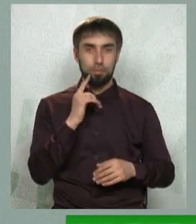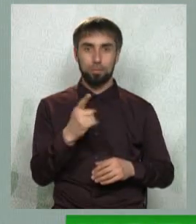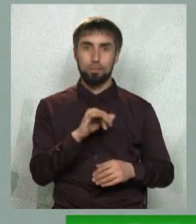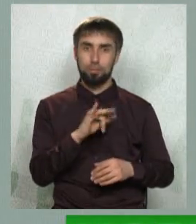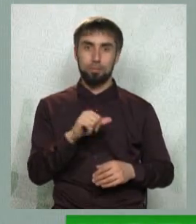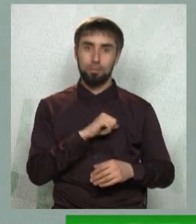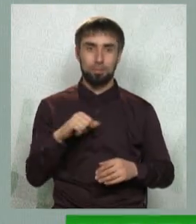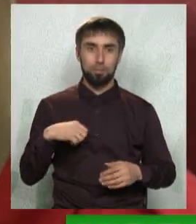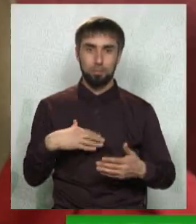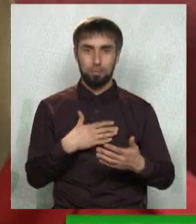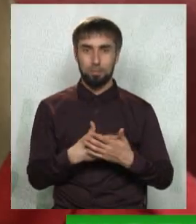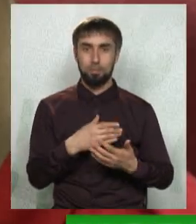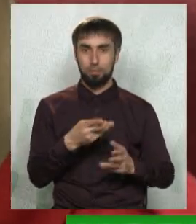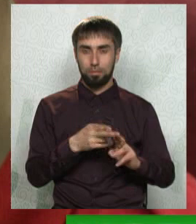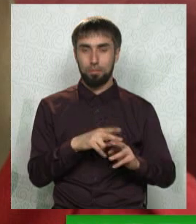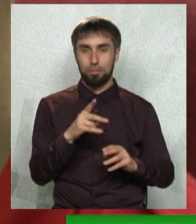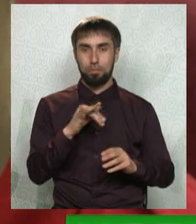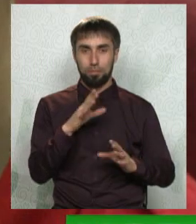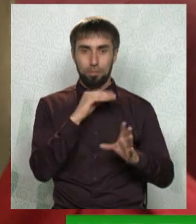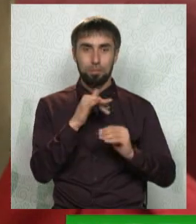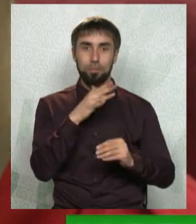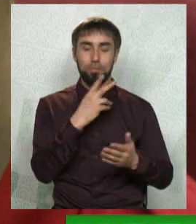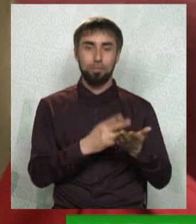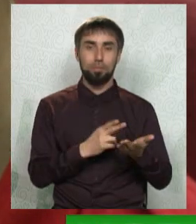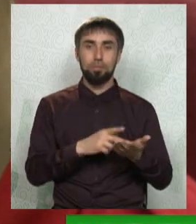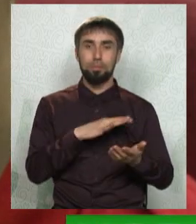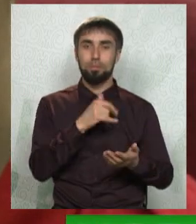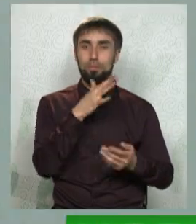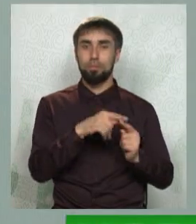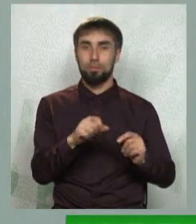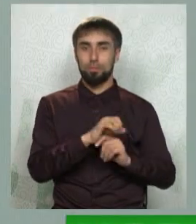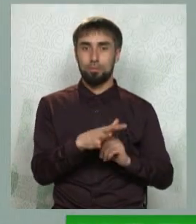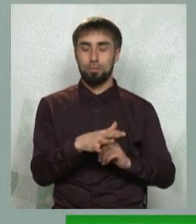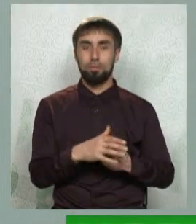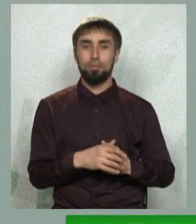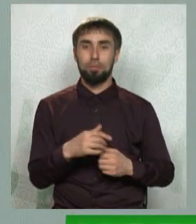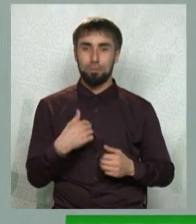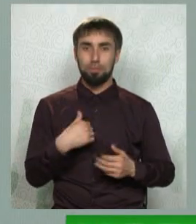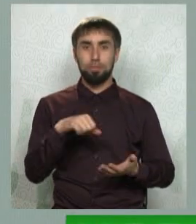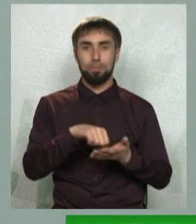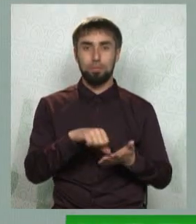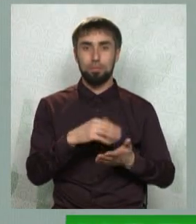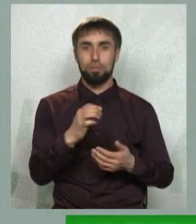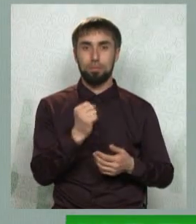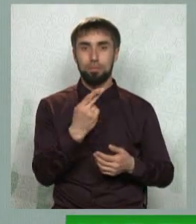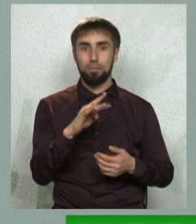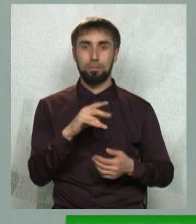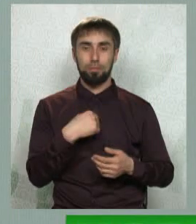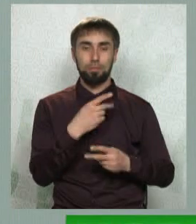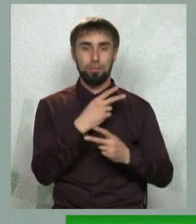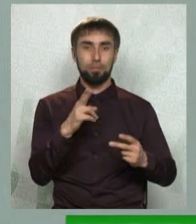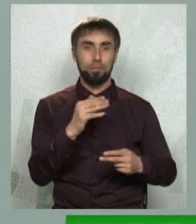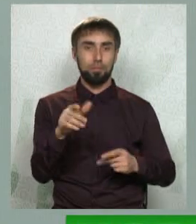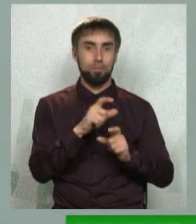из самых активных. Это они успели доказать во время пандемии коронавируса. Я непосредственно участвовал в этих акциях, я видел, как люди на